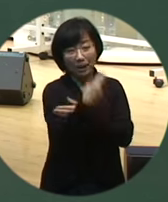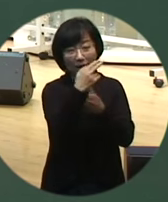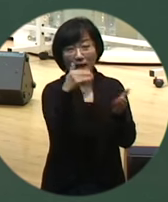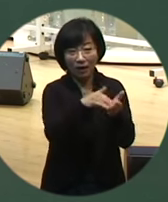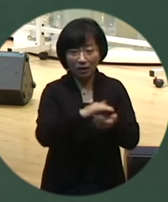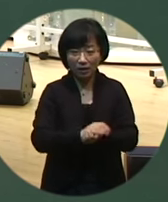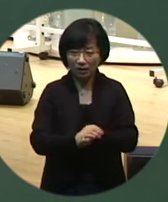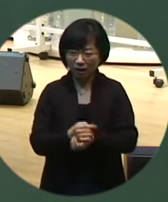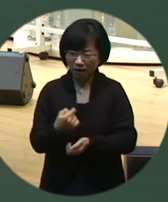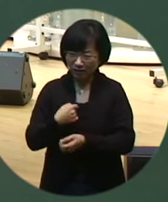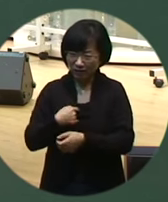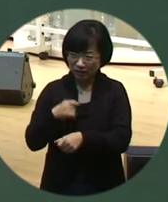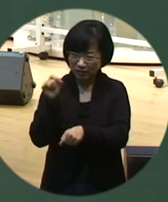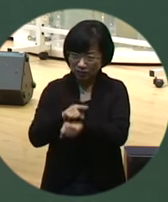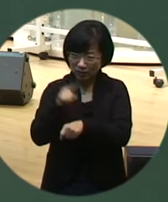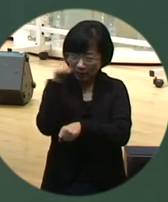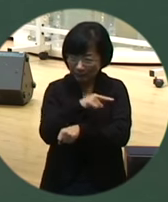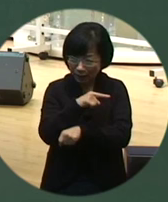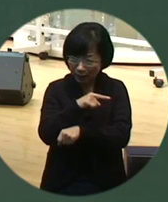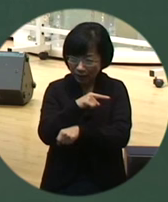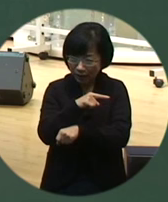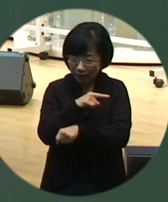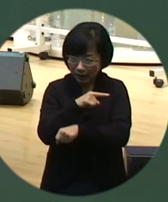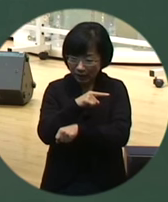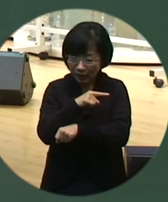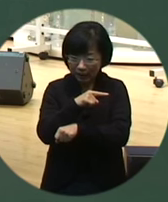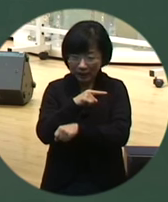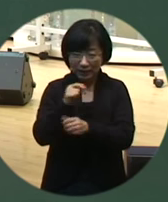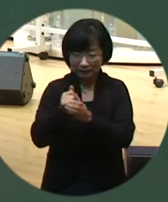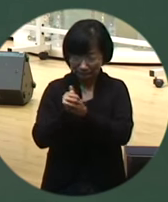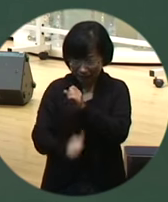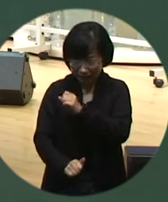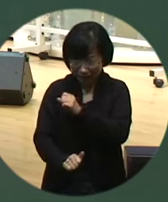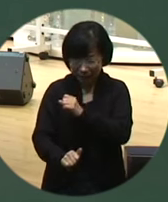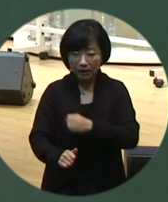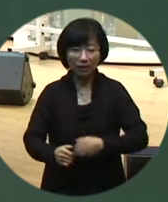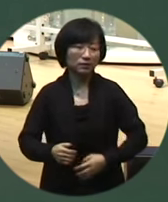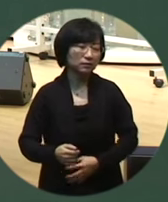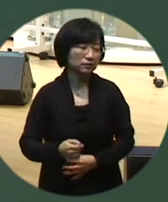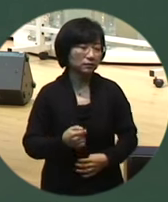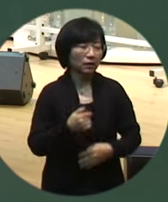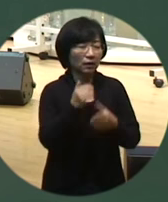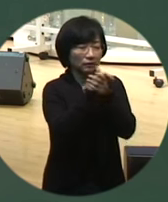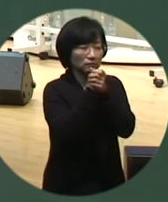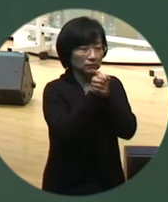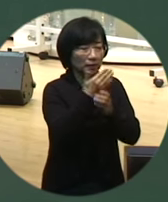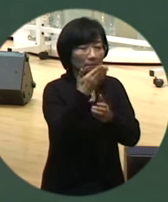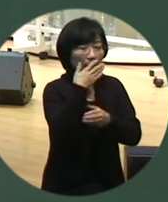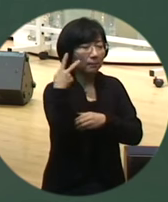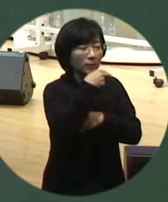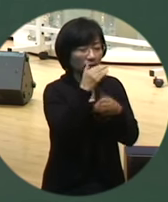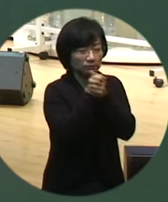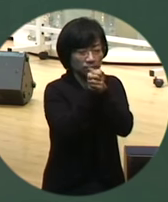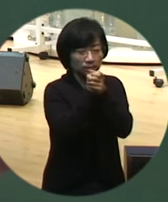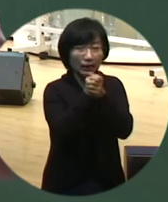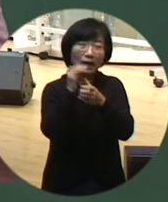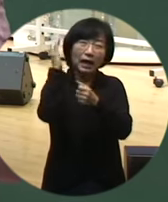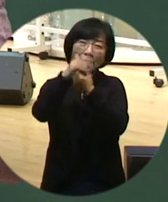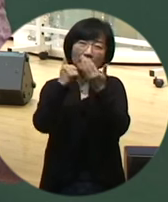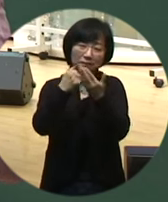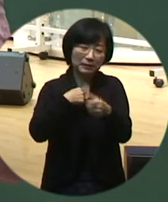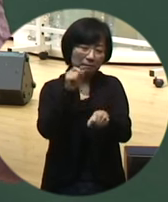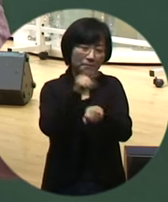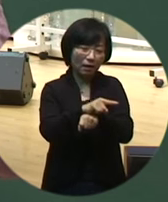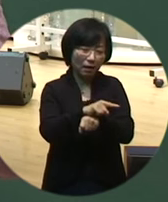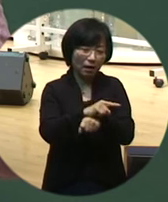때문에 그랬다고 실패했다고 하기 때문에 성질을 이게 없애려고 막 금식하고 그랬어요. And so people said that I failed because of my temperament. So in order